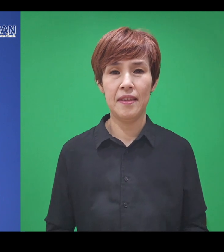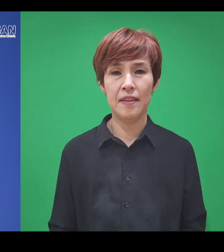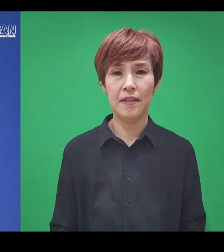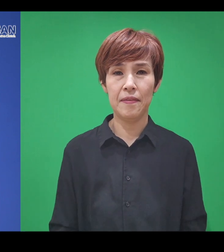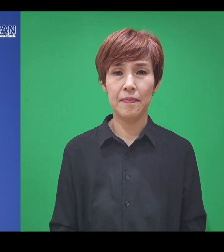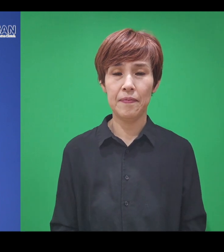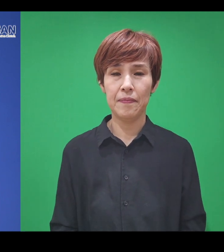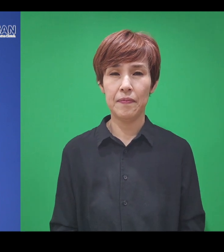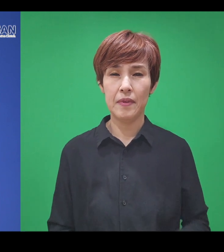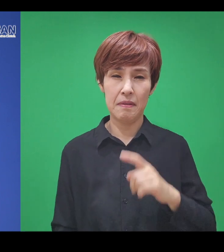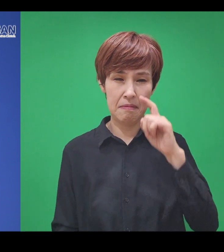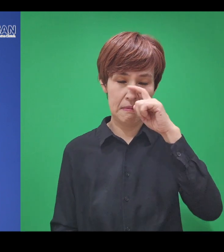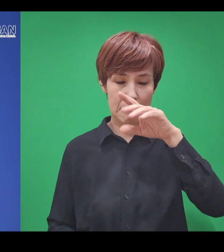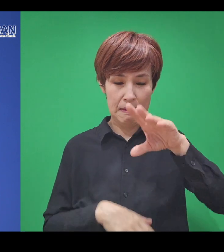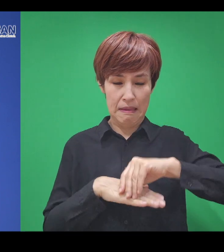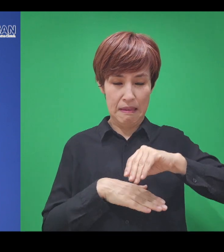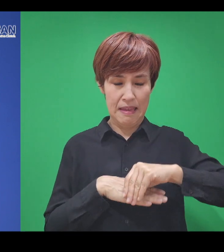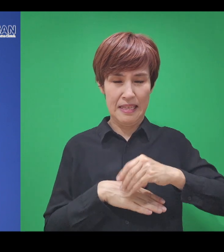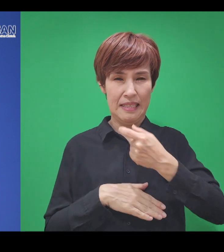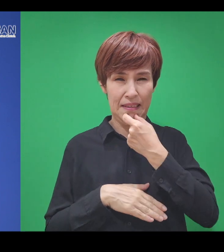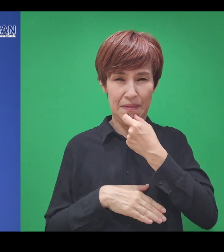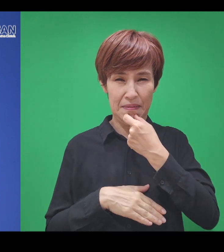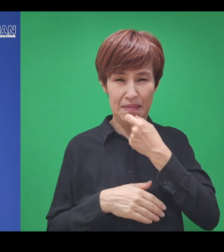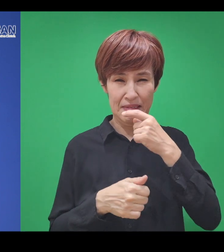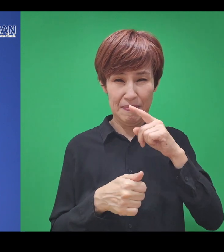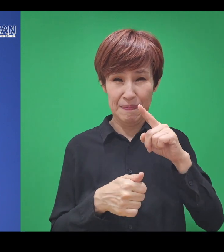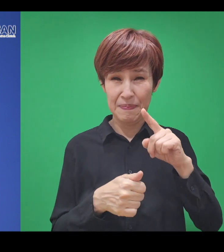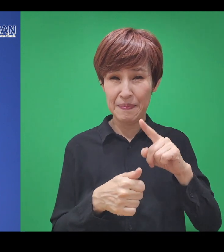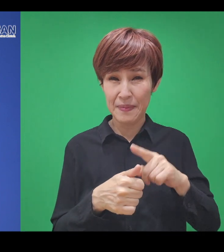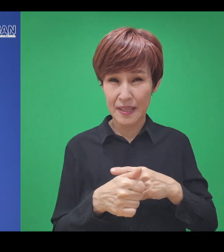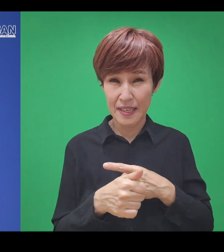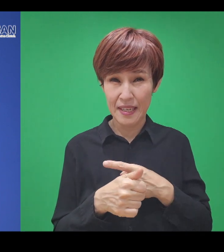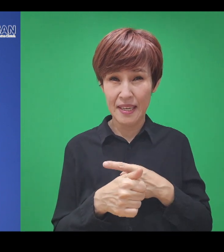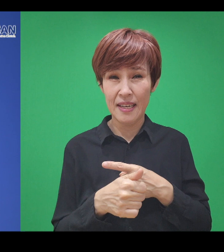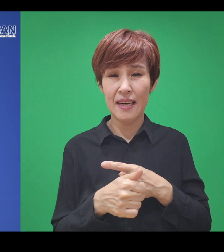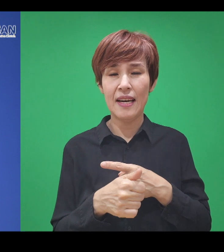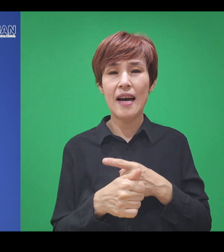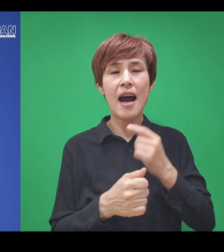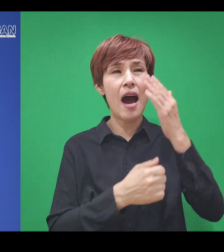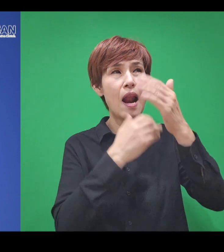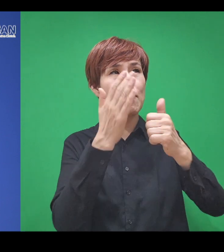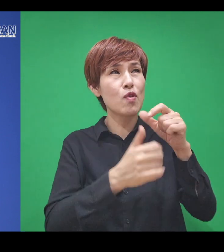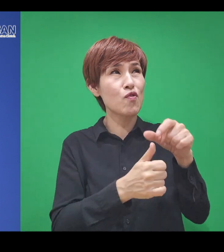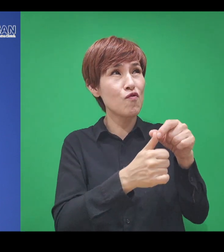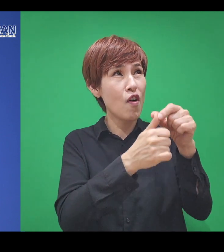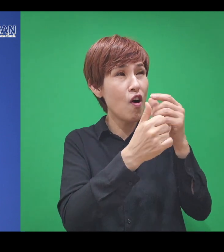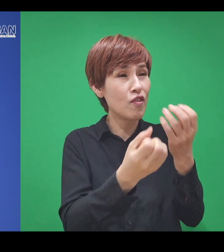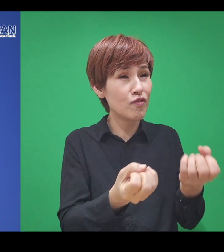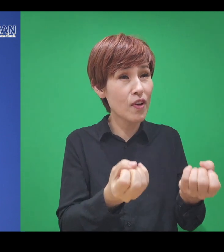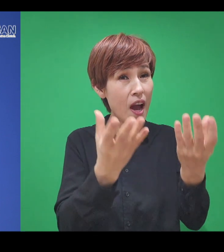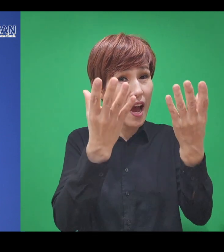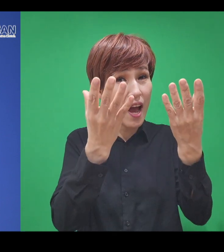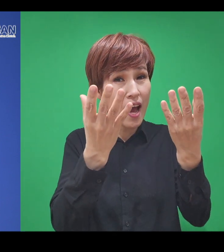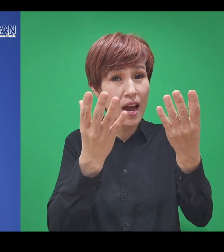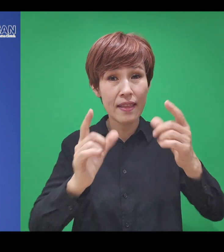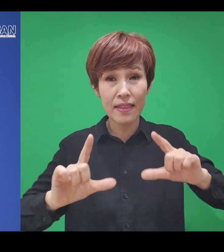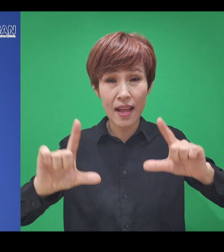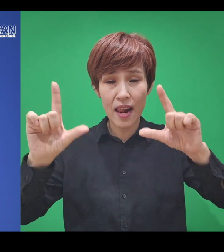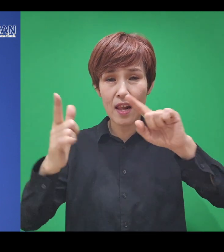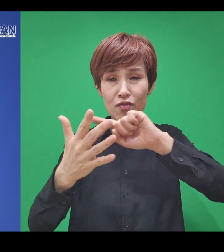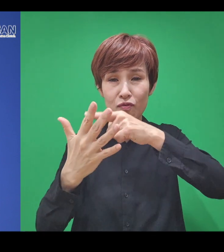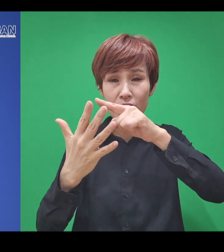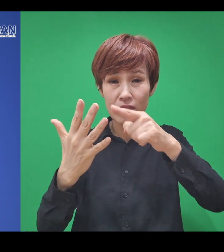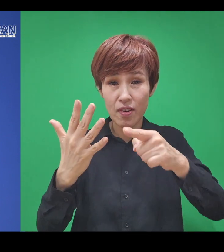그러니까 더럽혀지지 않으려고, 다른 말로 하나님의 구원을 축하하는 유월절